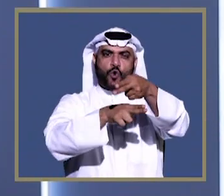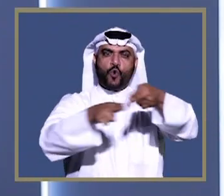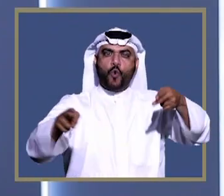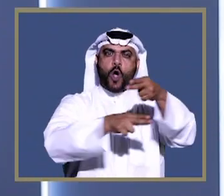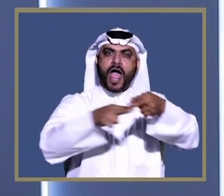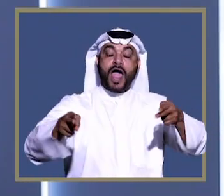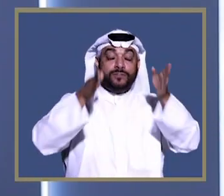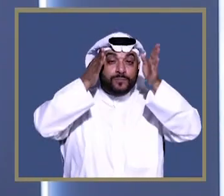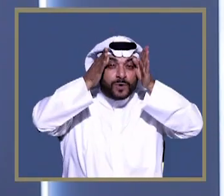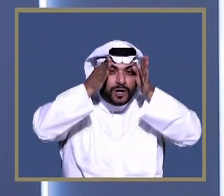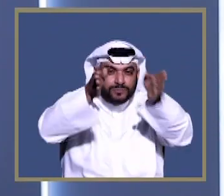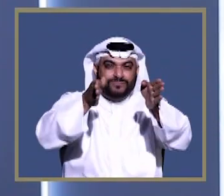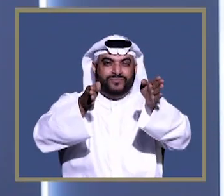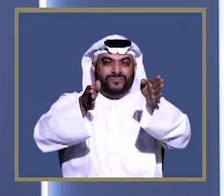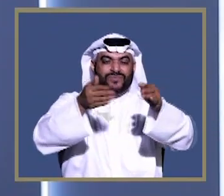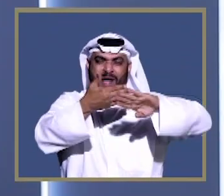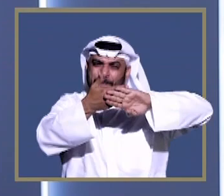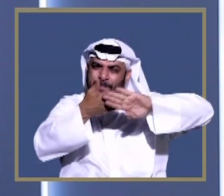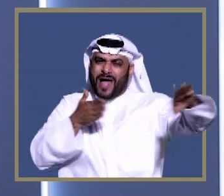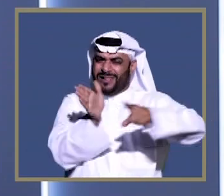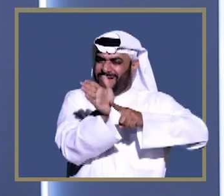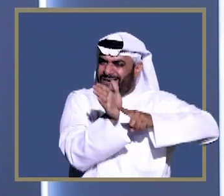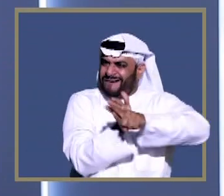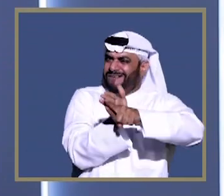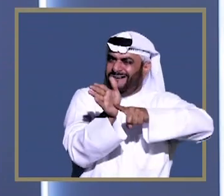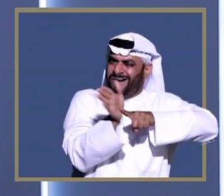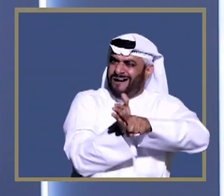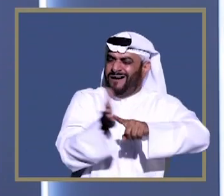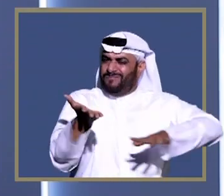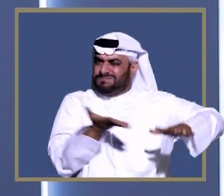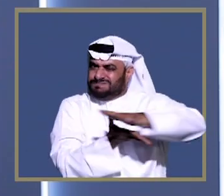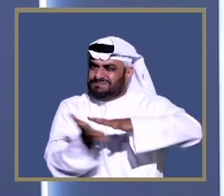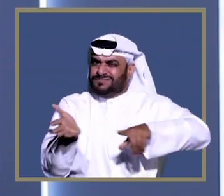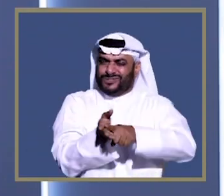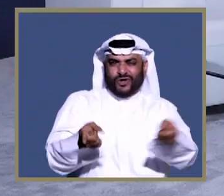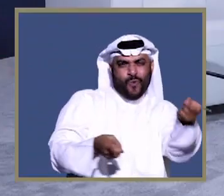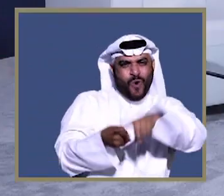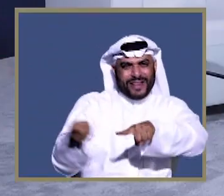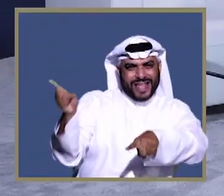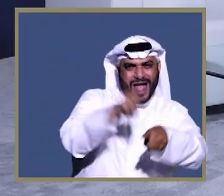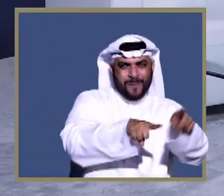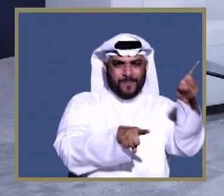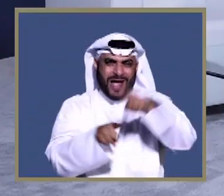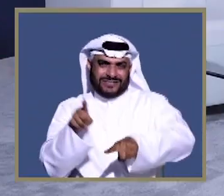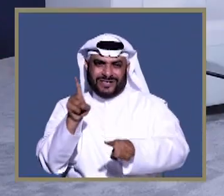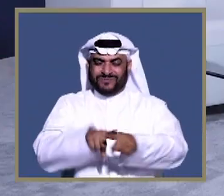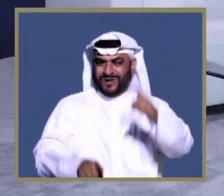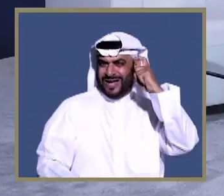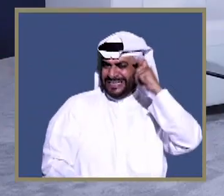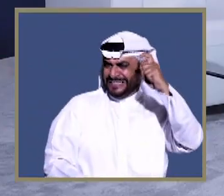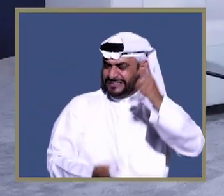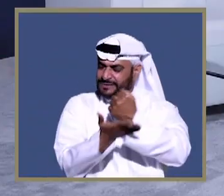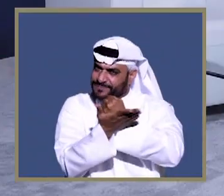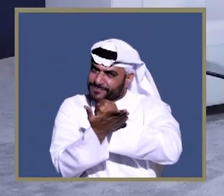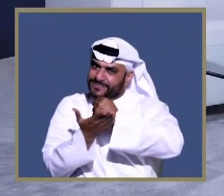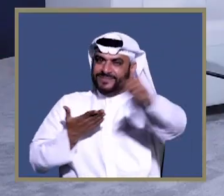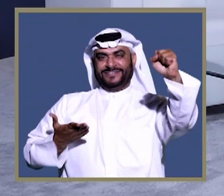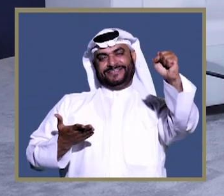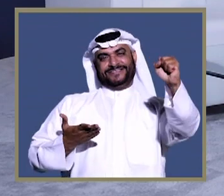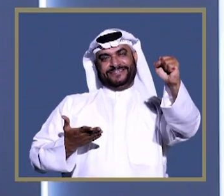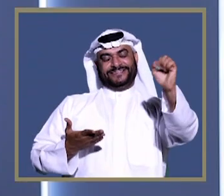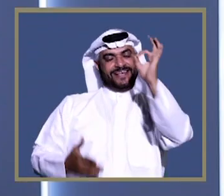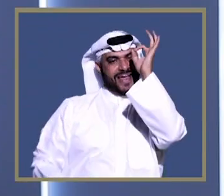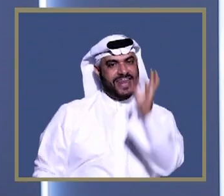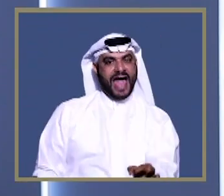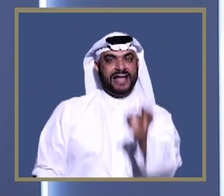تكون الكويت أمام عيونهم، نبتعد عن الطائفية، نبتعد عن القبلية، نبتعد عن التعصب بكل